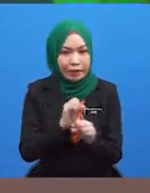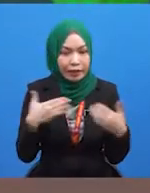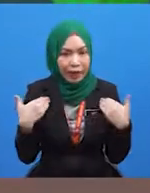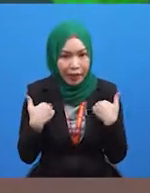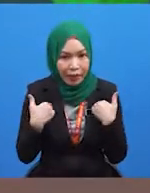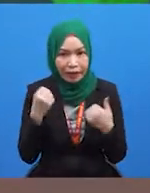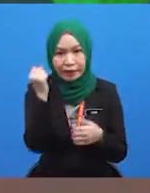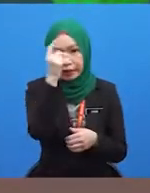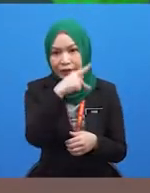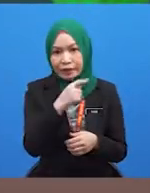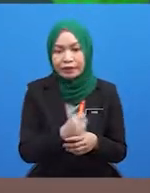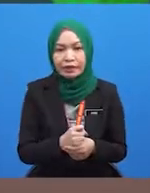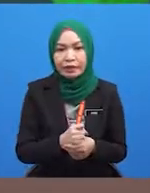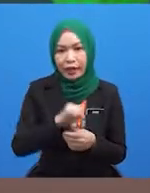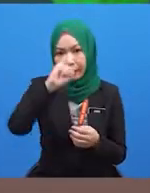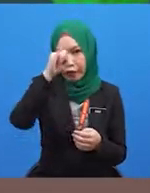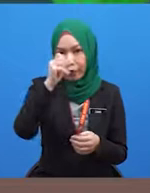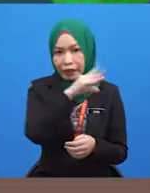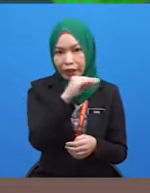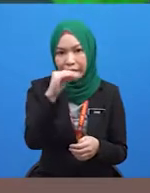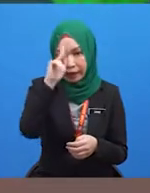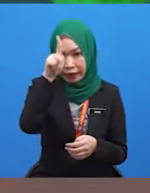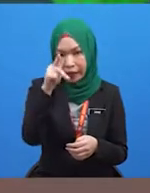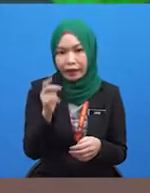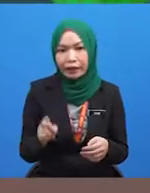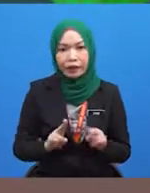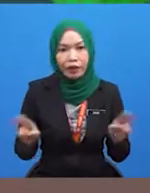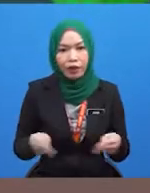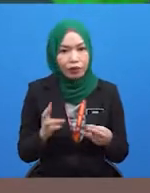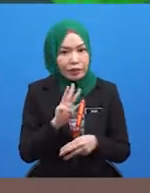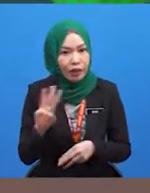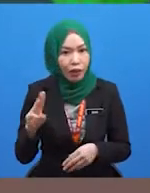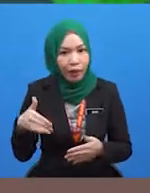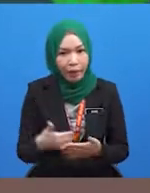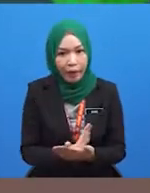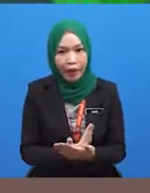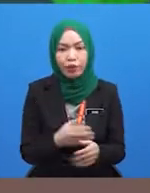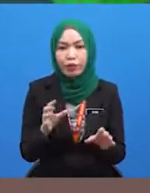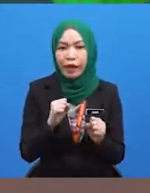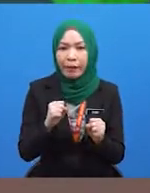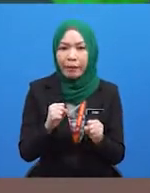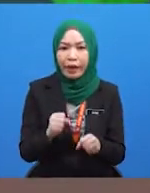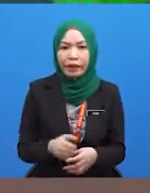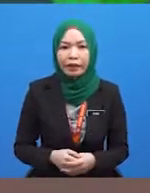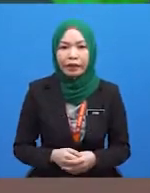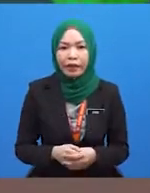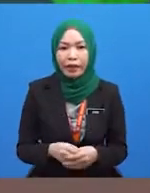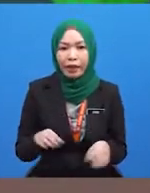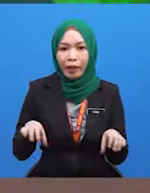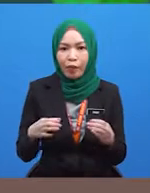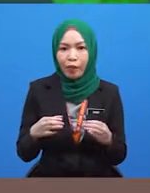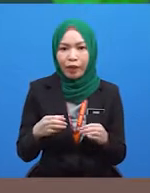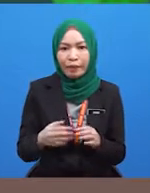yang dimiliki oleh usahawan baharu dapat mengenapasi kelemahan produk sedia ada dan dia